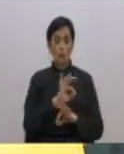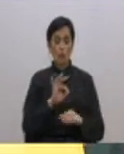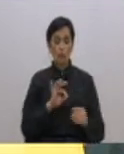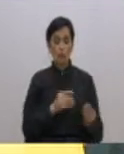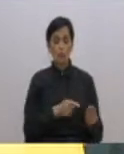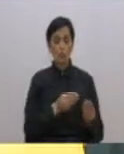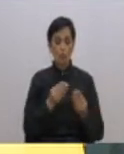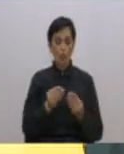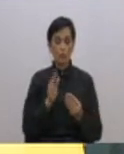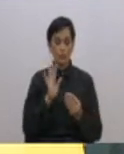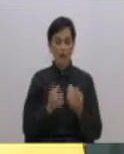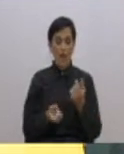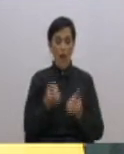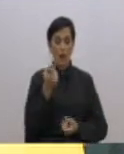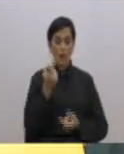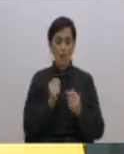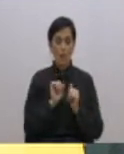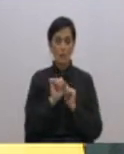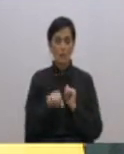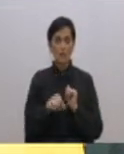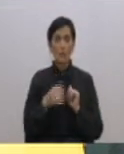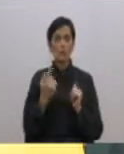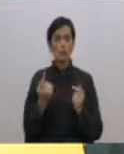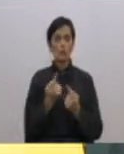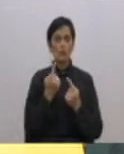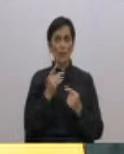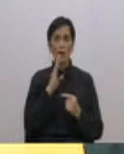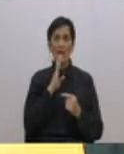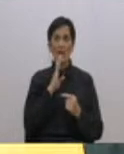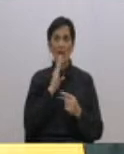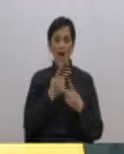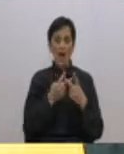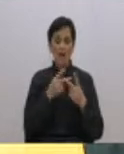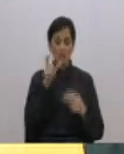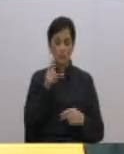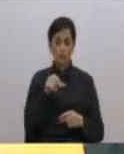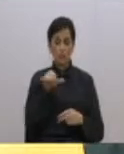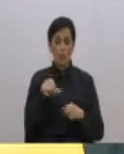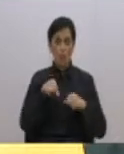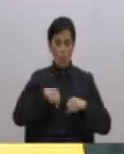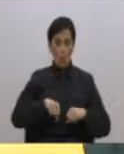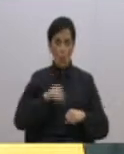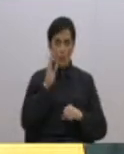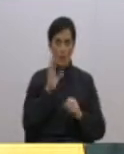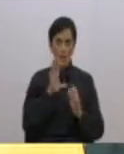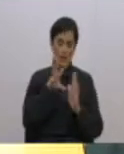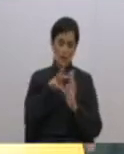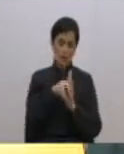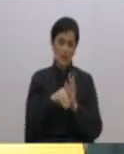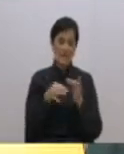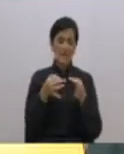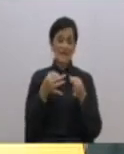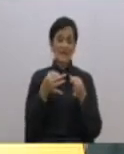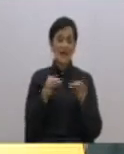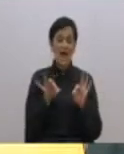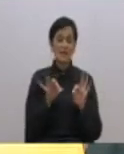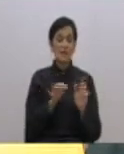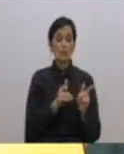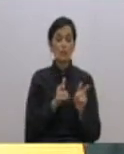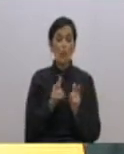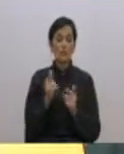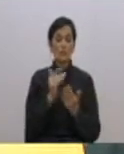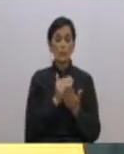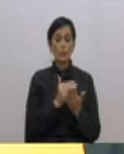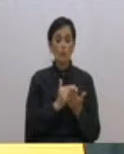აღმოიფხვრება და ჩვეულებრივ ქალ მშავდებულებსაც ექნებათ უფლება, რომ ჩაერთონ გათავისუფლებისთვის მომზადების